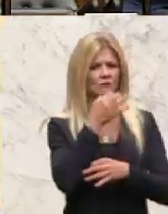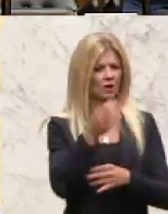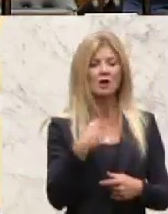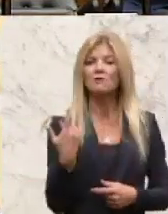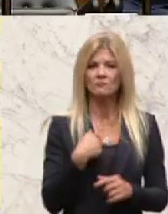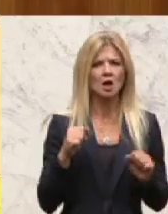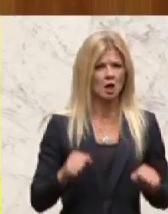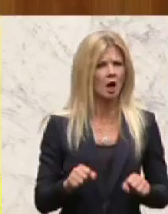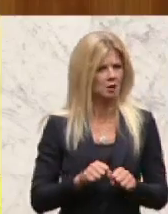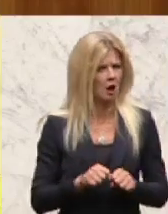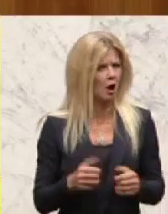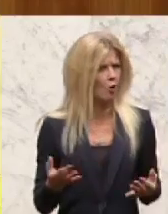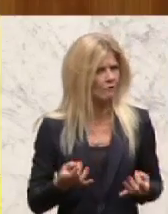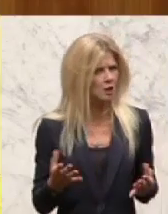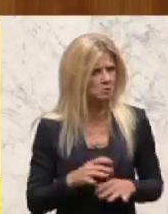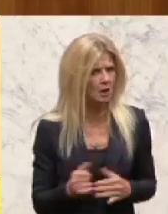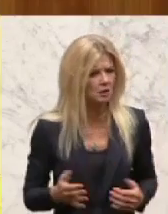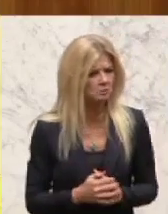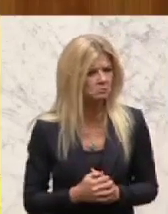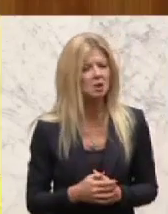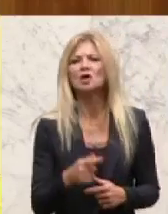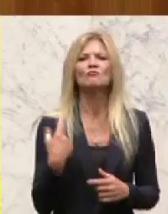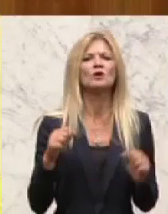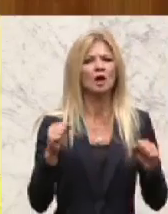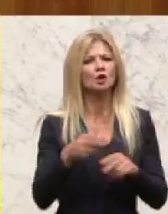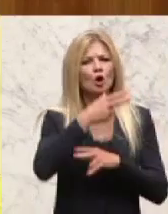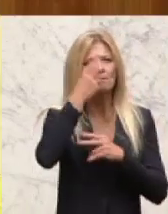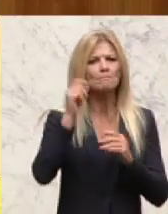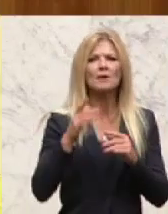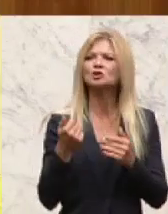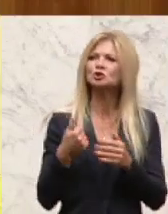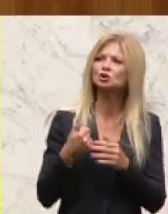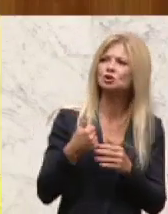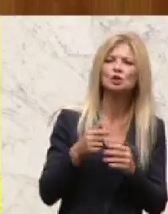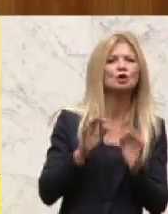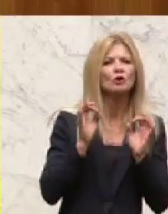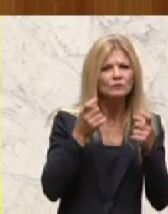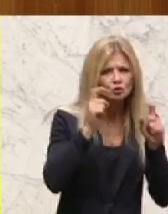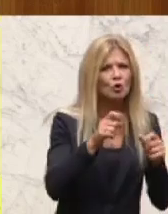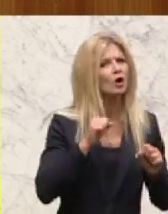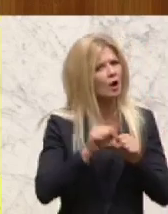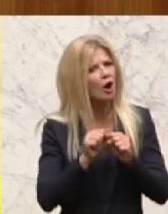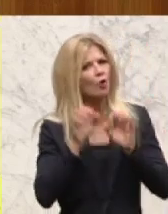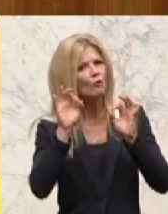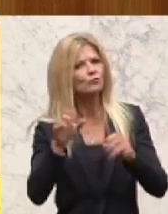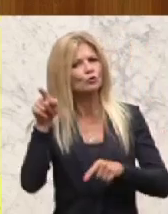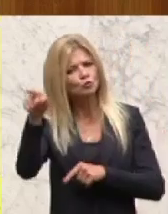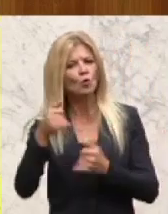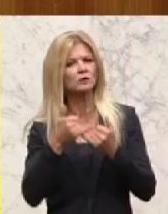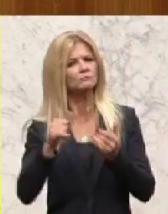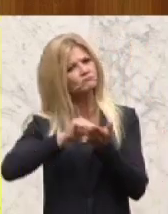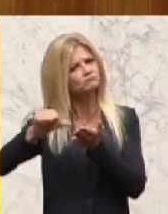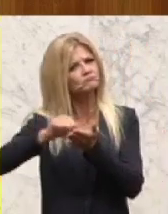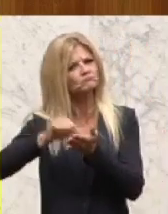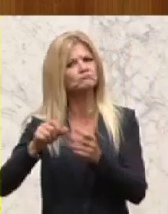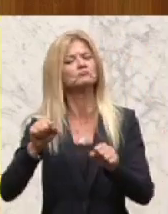unseren humanitären Beitrag auch in Geldleistung, zum Beispiel direkt dort unten, wo die Flüchtlingsströme sind, einsetzen. Das wäre vielleicht auch